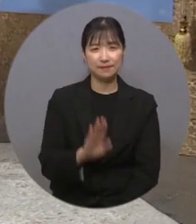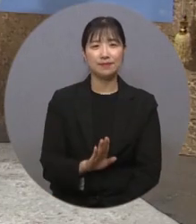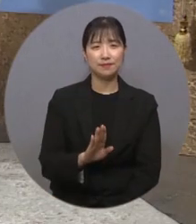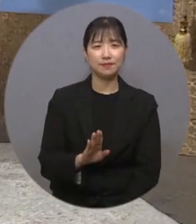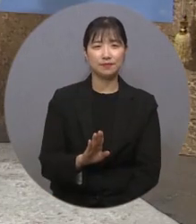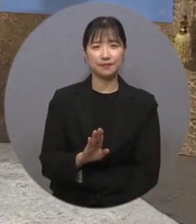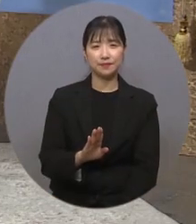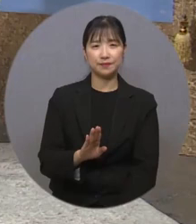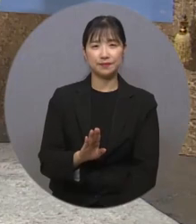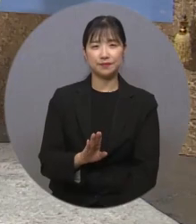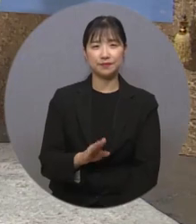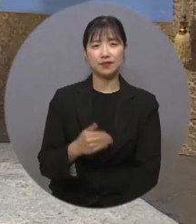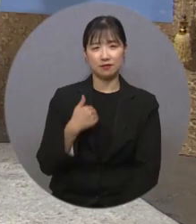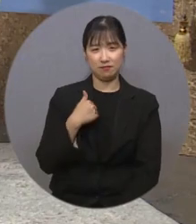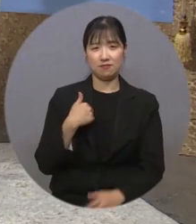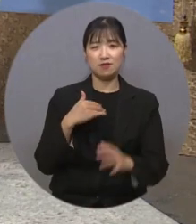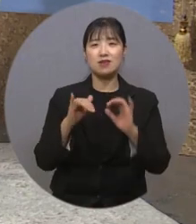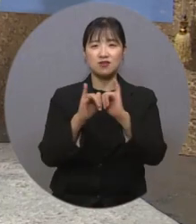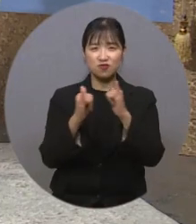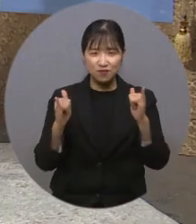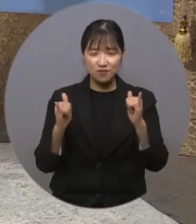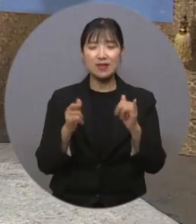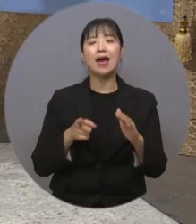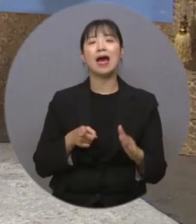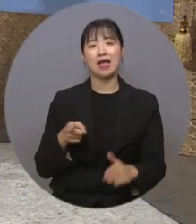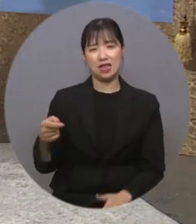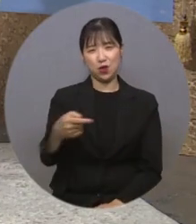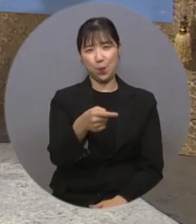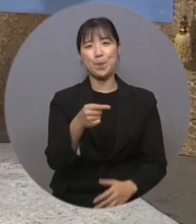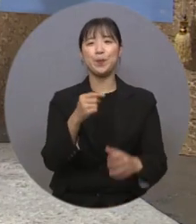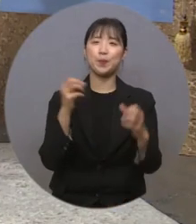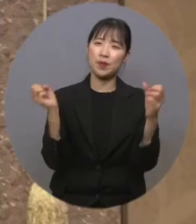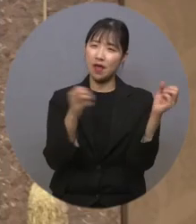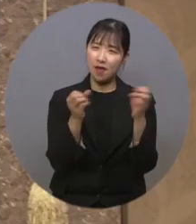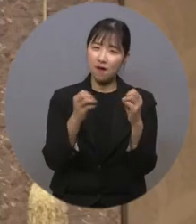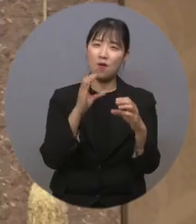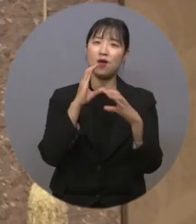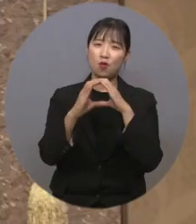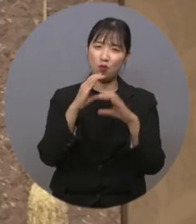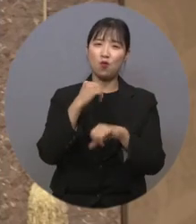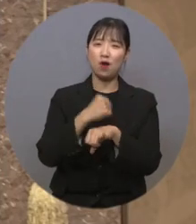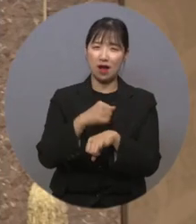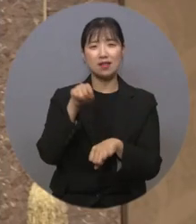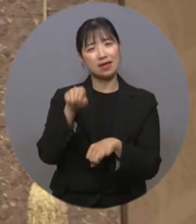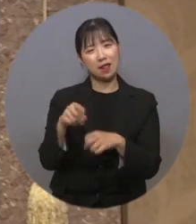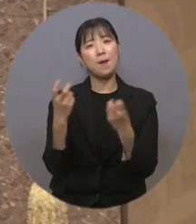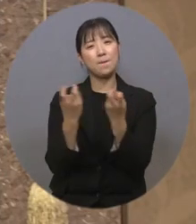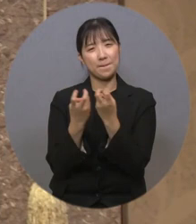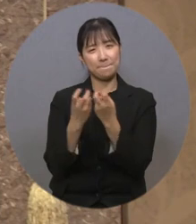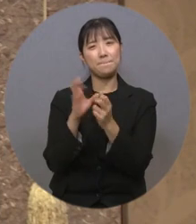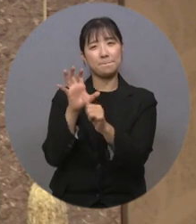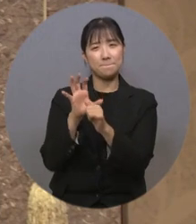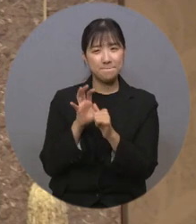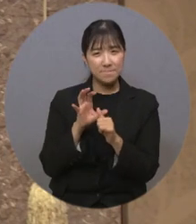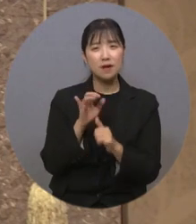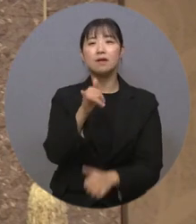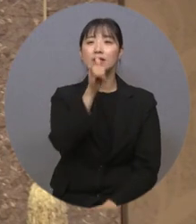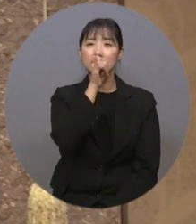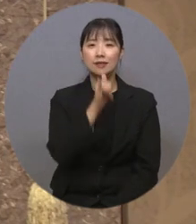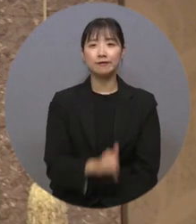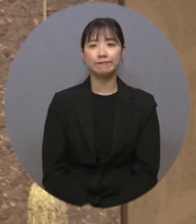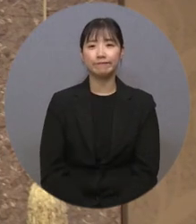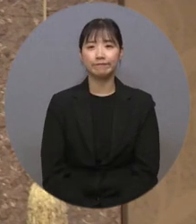네. 저희 주민들에게 간접적으로 대화하고 소통하는 이런 방법을